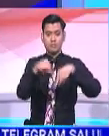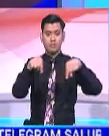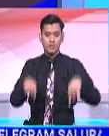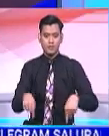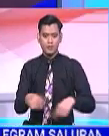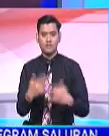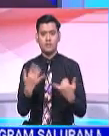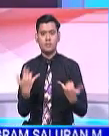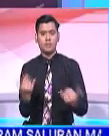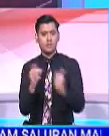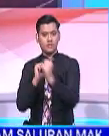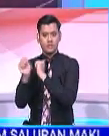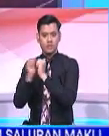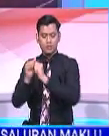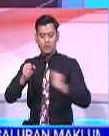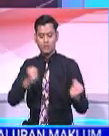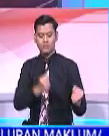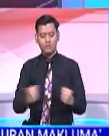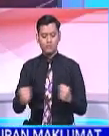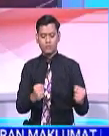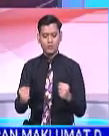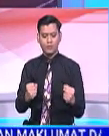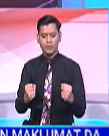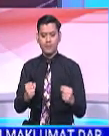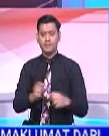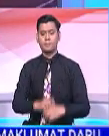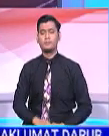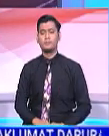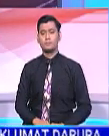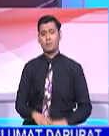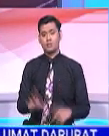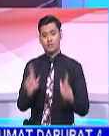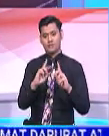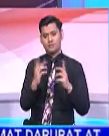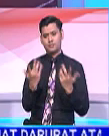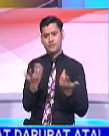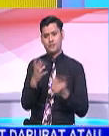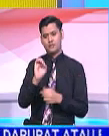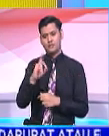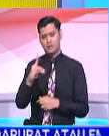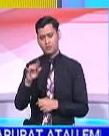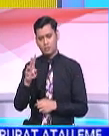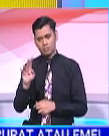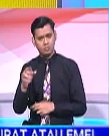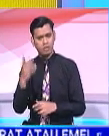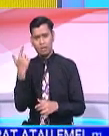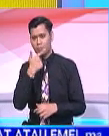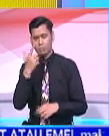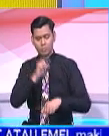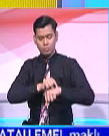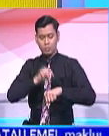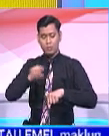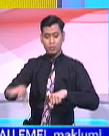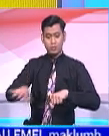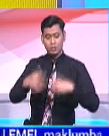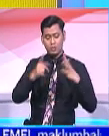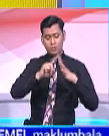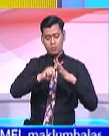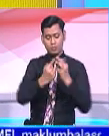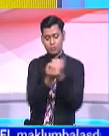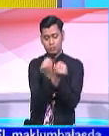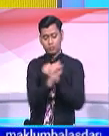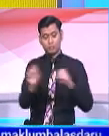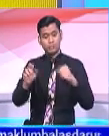Beralih ke sukan berbasikal, Kem Squad Downhill Terengganu tidak mahu membuang masa. Sebaliknya telah mula melakukan persiapan